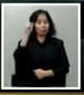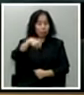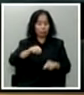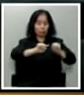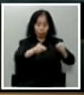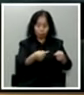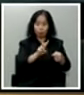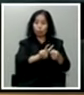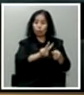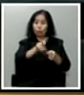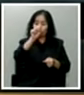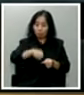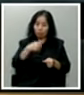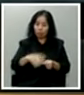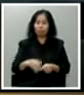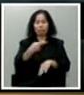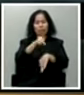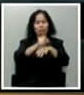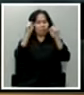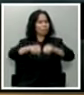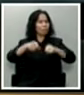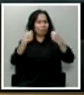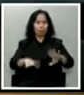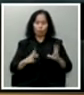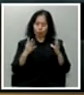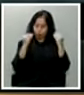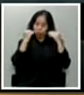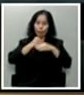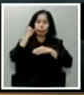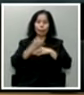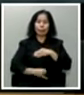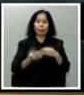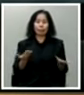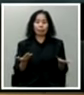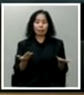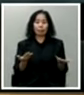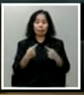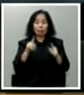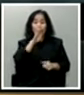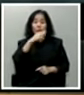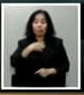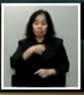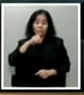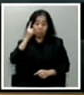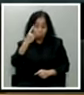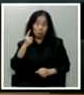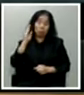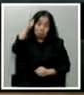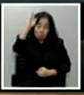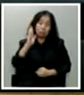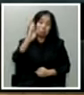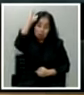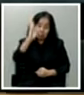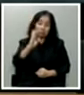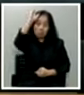เล็บ2นั้นการวินิจฉัยนั้นถือว่าเป็นเสร็จเด็ดขาดนะครับแล้วถ้ายังจะมาประท้วง walk